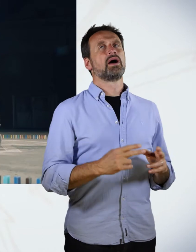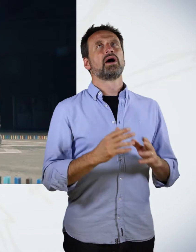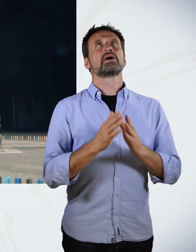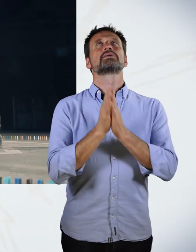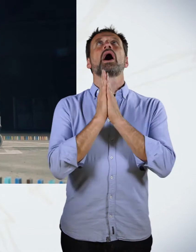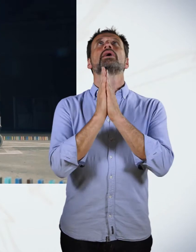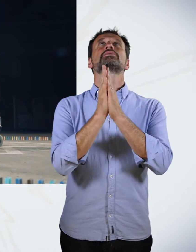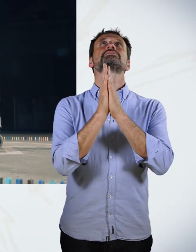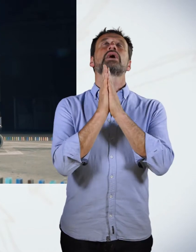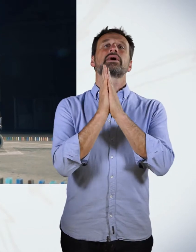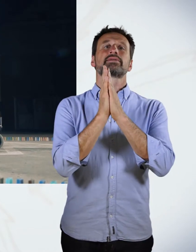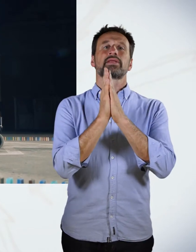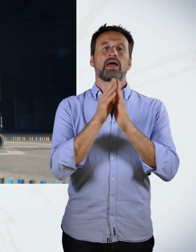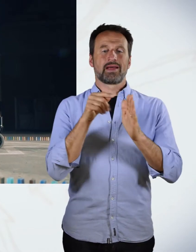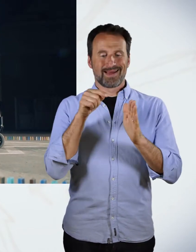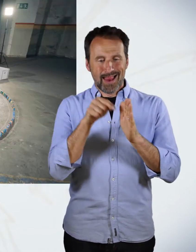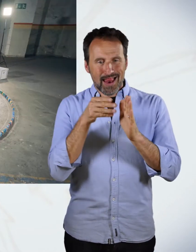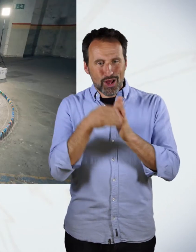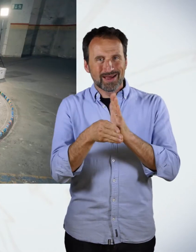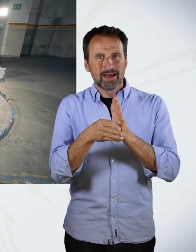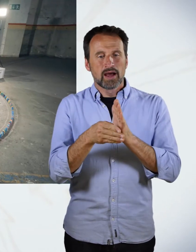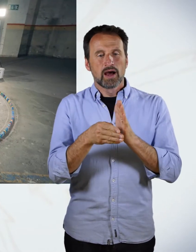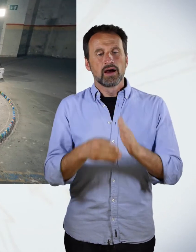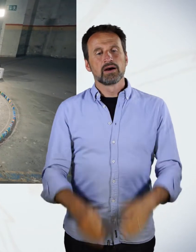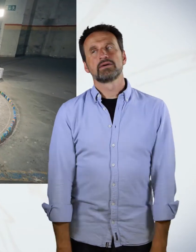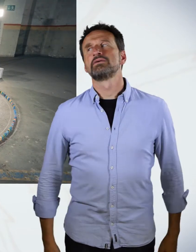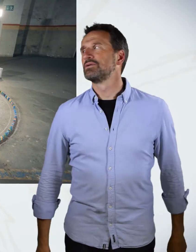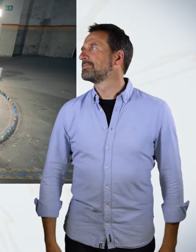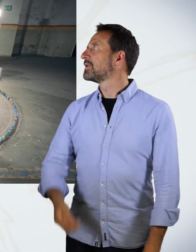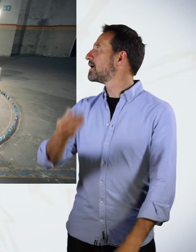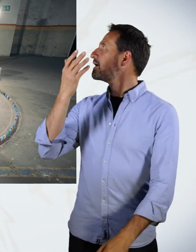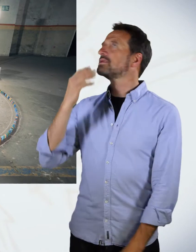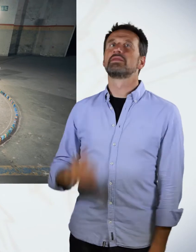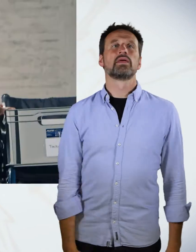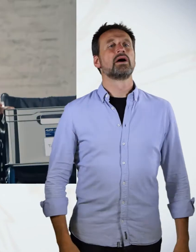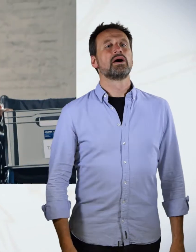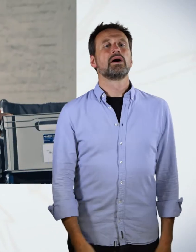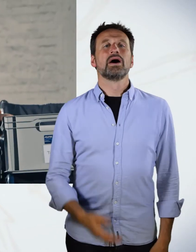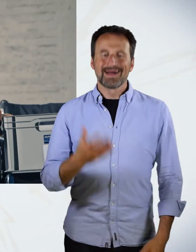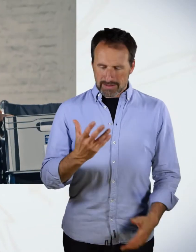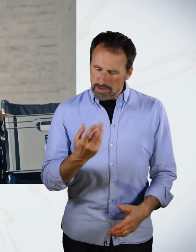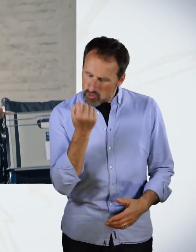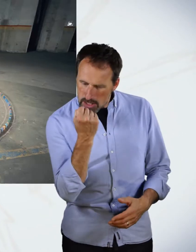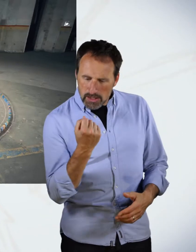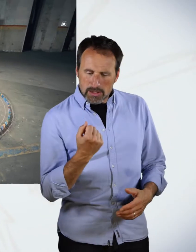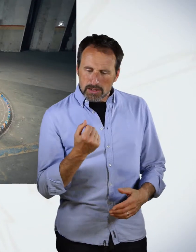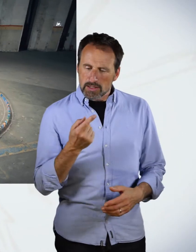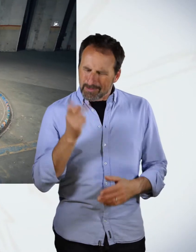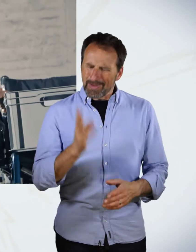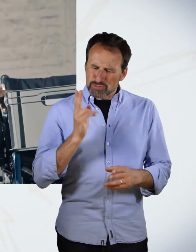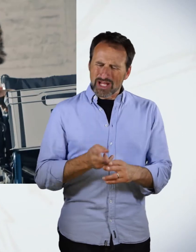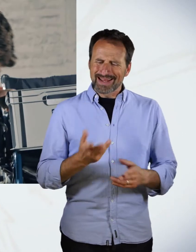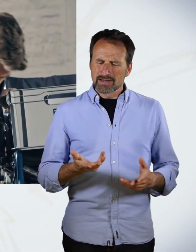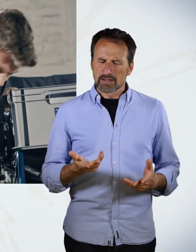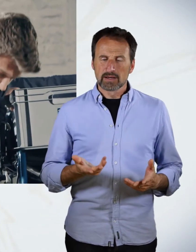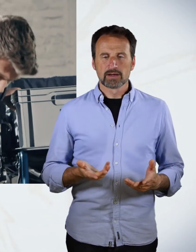Dank habe ich die Lücke gelassen, über die wir gerade noch gesprochen haben. Dicker! Dicker! Alter, du kleiner Bastard, bleib doch jetzt einfach